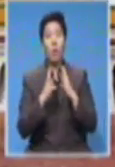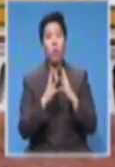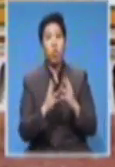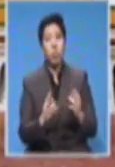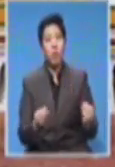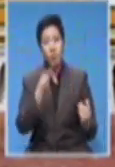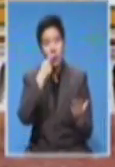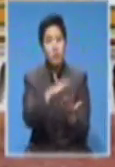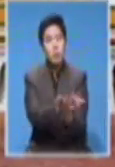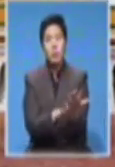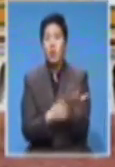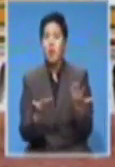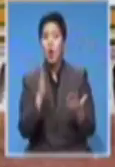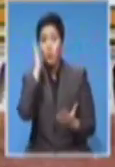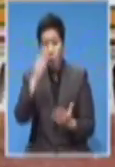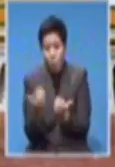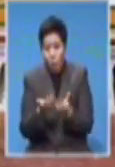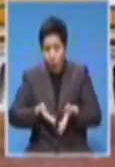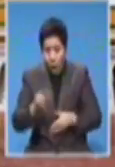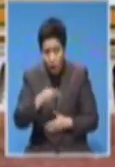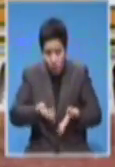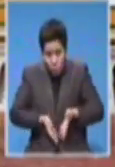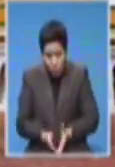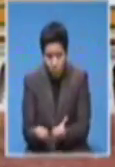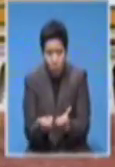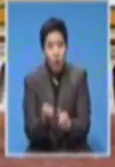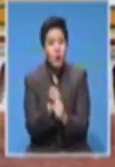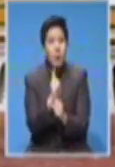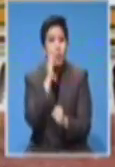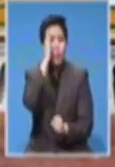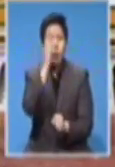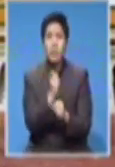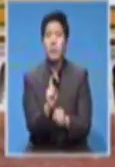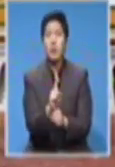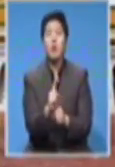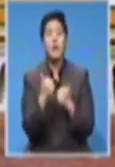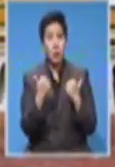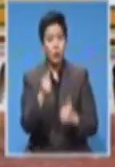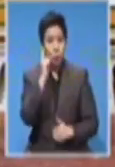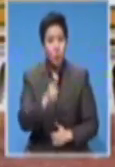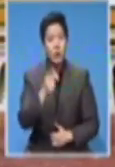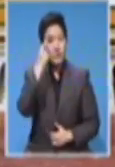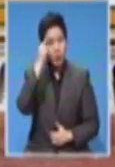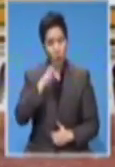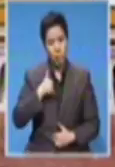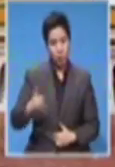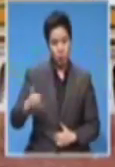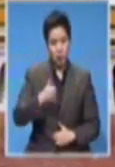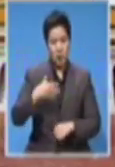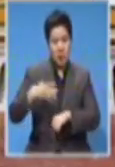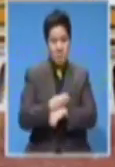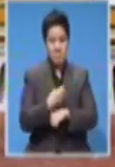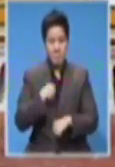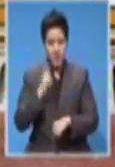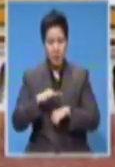าประเทศไทยจะอยู่ตรงไหนครับแล้วเขาเกิดมาแล้วเขาต้องเผชิญกับความยากลำบากอย่างไรคิดอย่างนั้นนะครับทุกคนที่จะเข้ามาสู่การเมืองหรือคนที่จะเป็นข้ารา